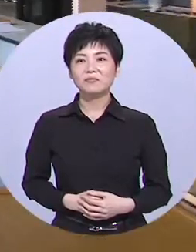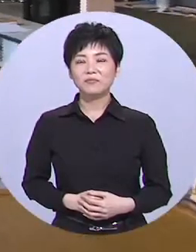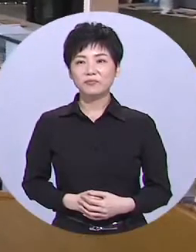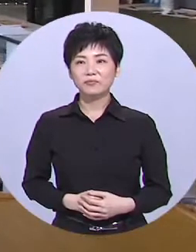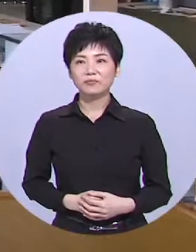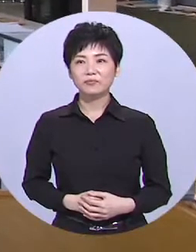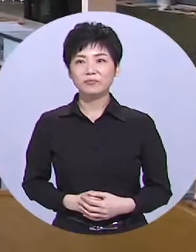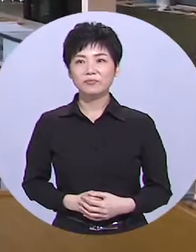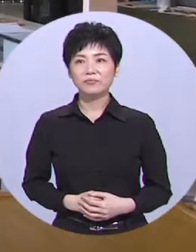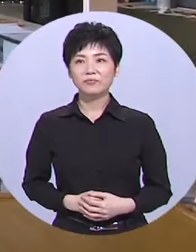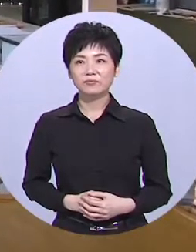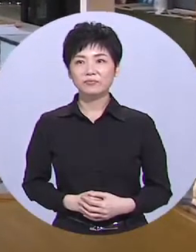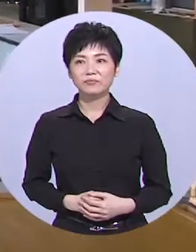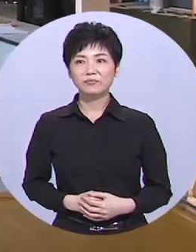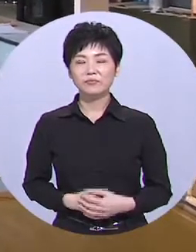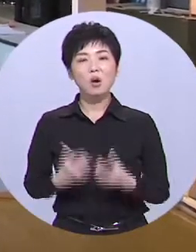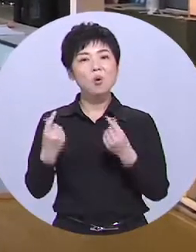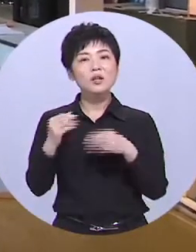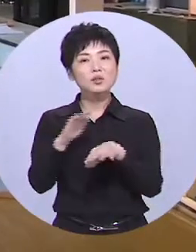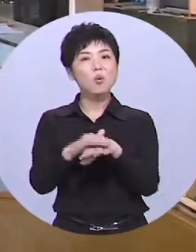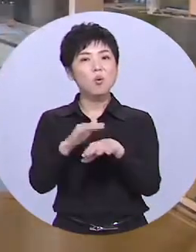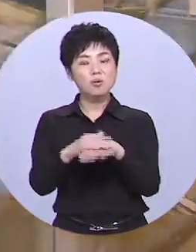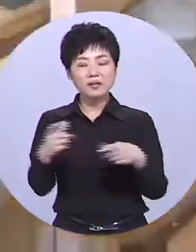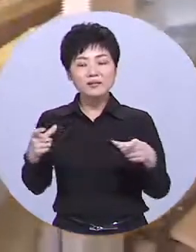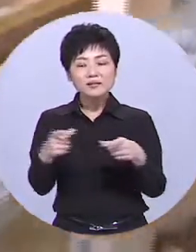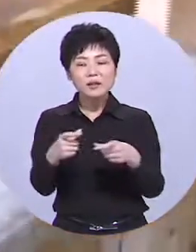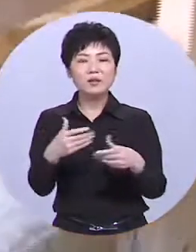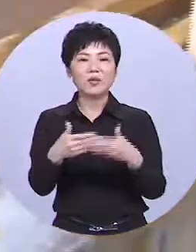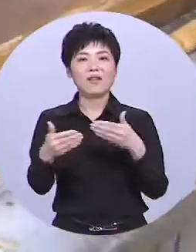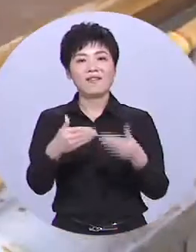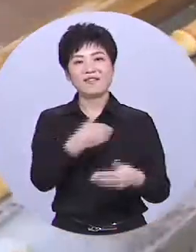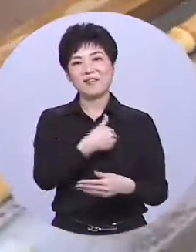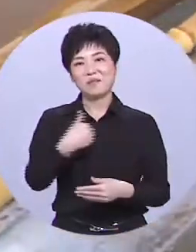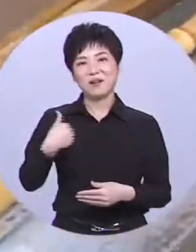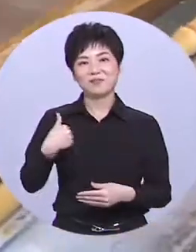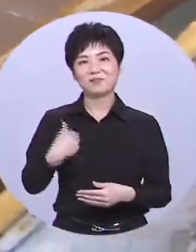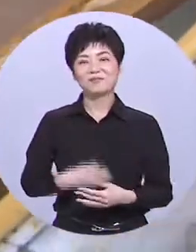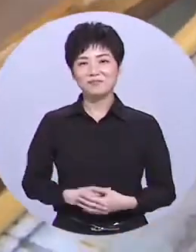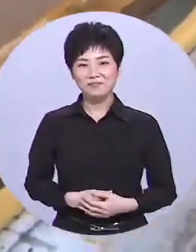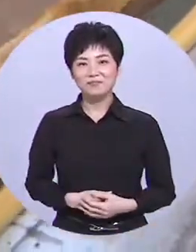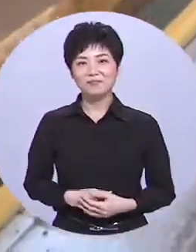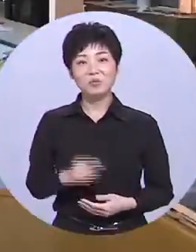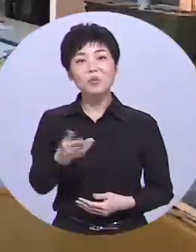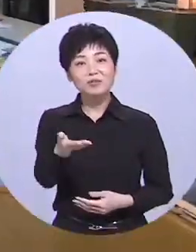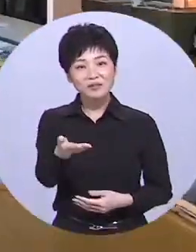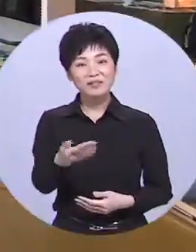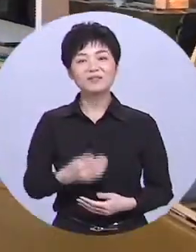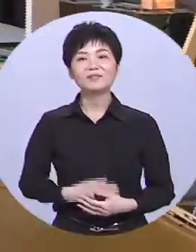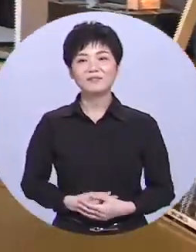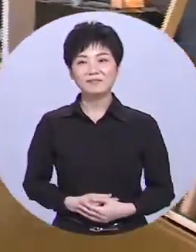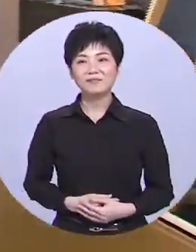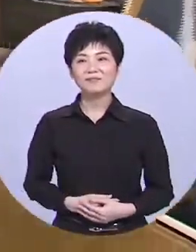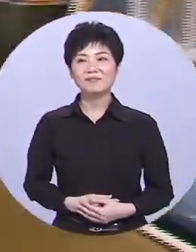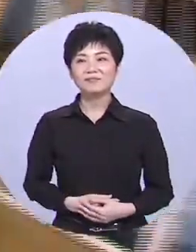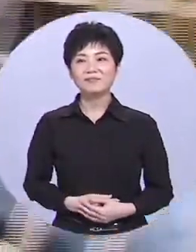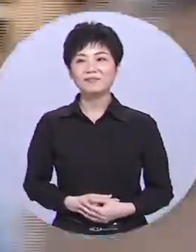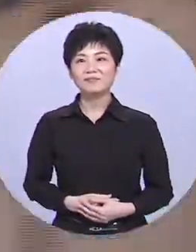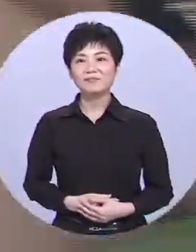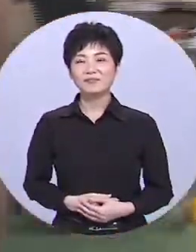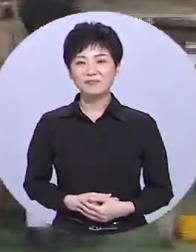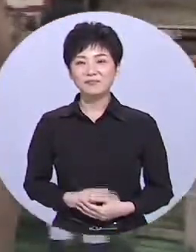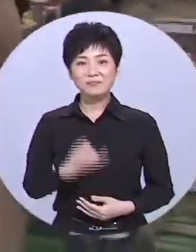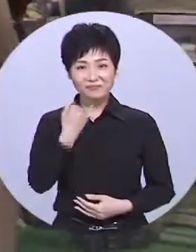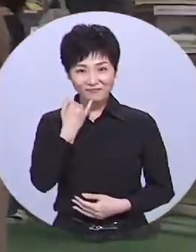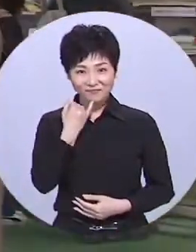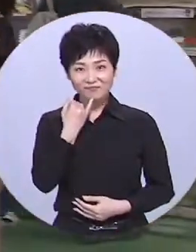ちょうどね、これと同じやり方で、ちょっとサイズはちっちゃいんですけどね、はい、流し拭きの体験ができますので、はい、どうですか、せっかくいらっしゃったんで。 あ、